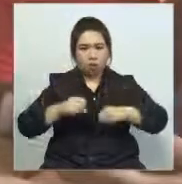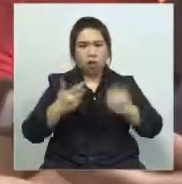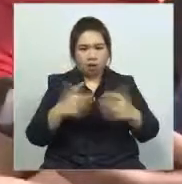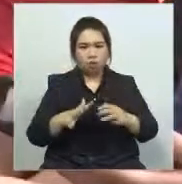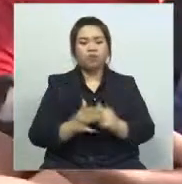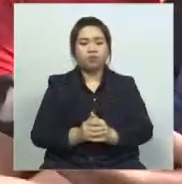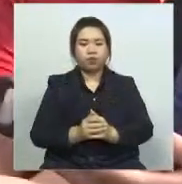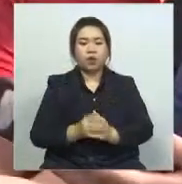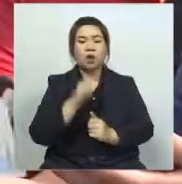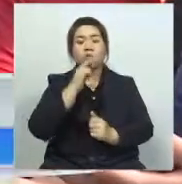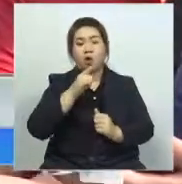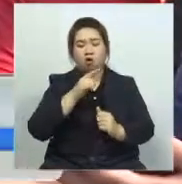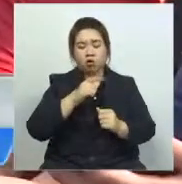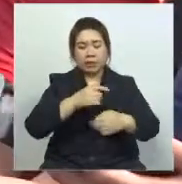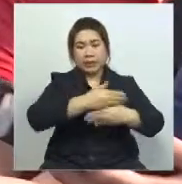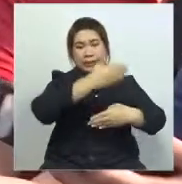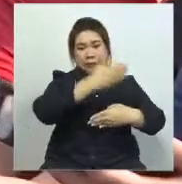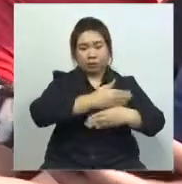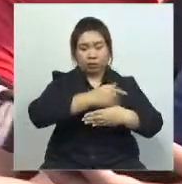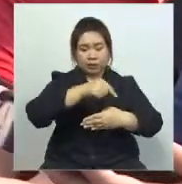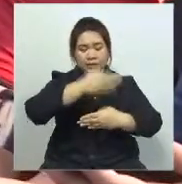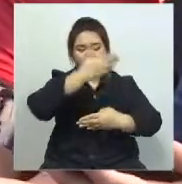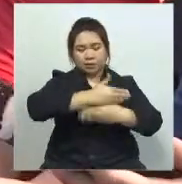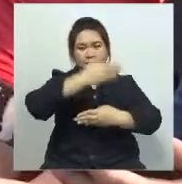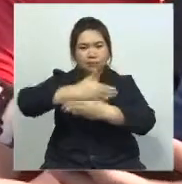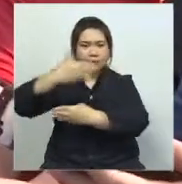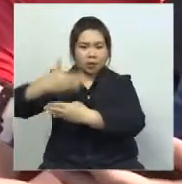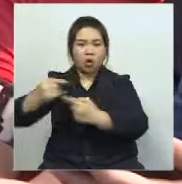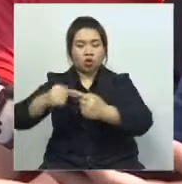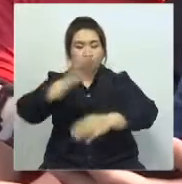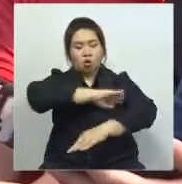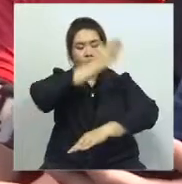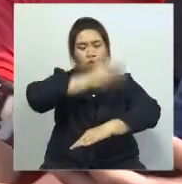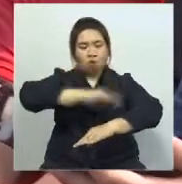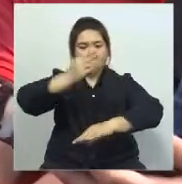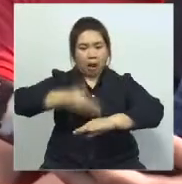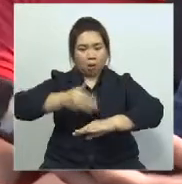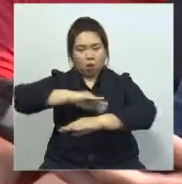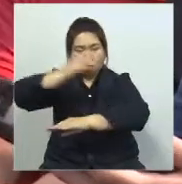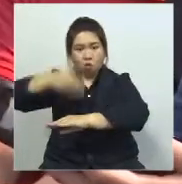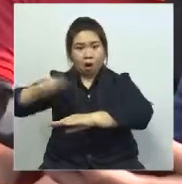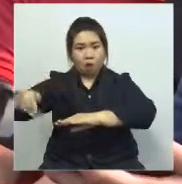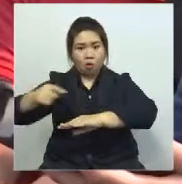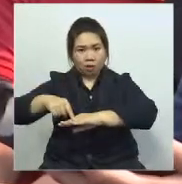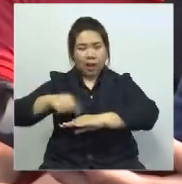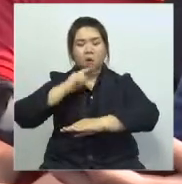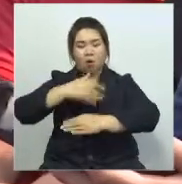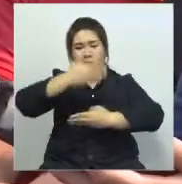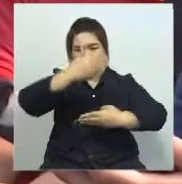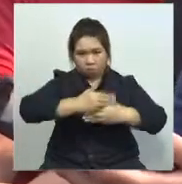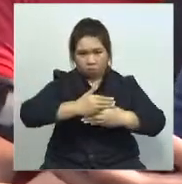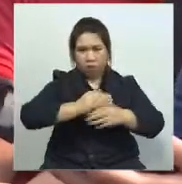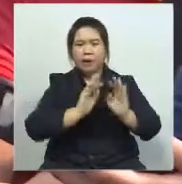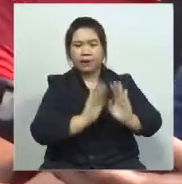ยด้านบนเนี่ยเราจะทำเป็นประตูน้ำนะครับที่เขาชนกันนะครับซึ่งประตูน้ำเนี่ยก็จะสามารถกักเก็บน้ำ